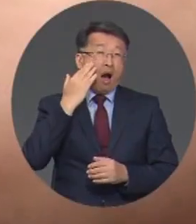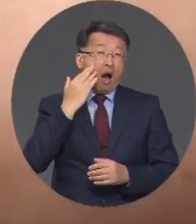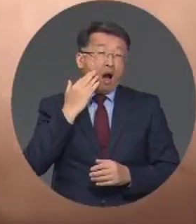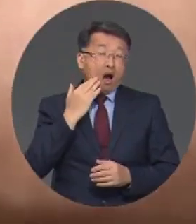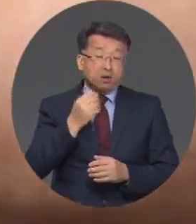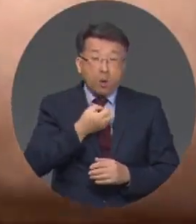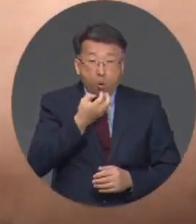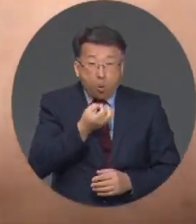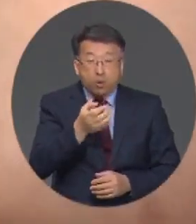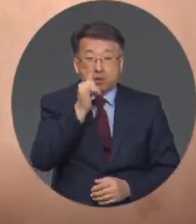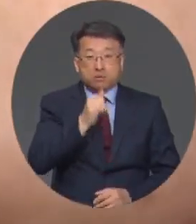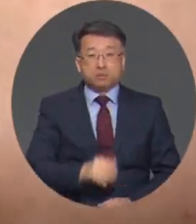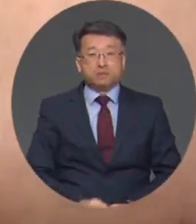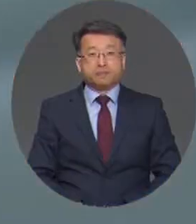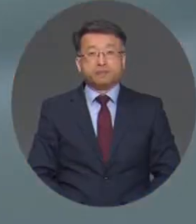증상을 동반합니다